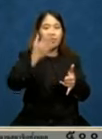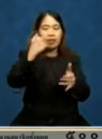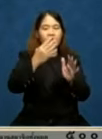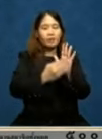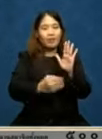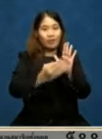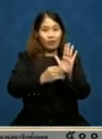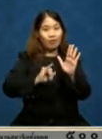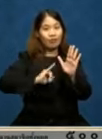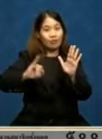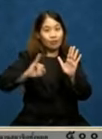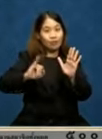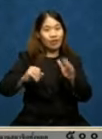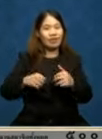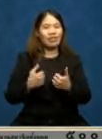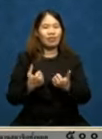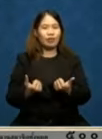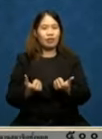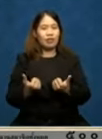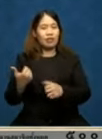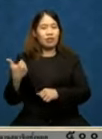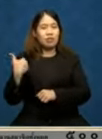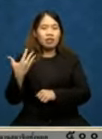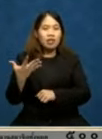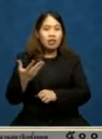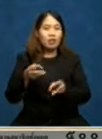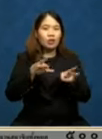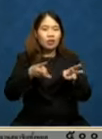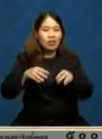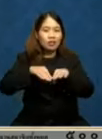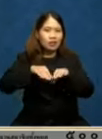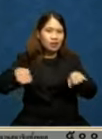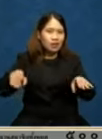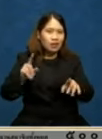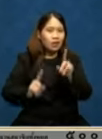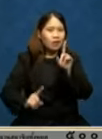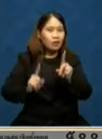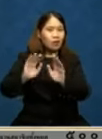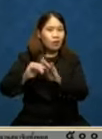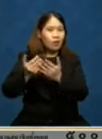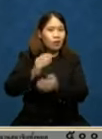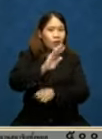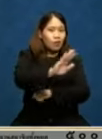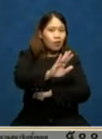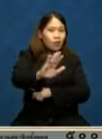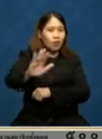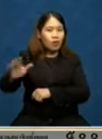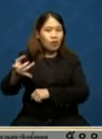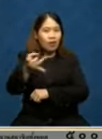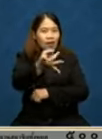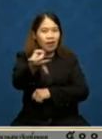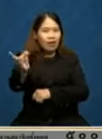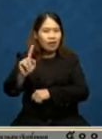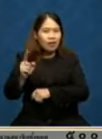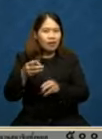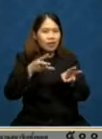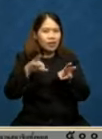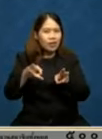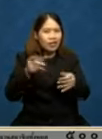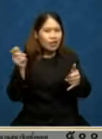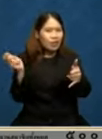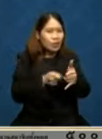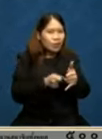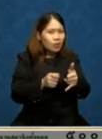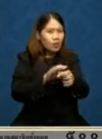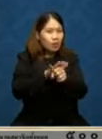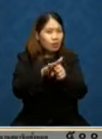มค่ะแต่ท่านประธานคะเราไม่เคยได้มีมาตรวัดหรือว่าเส้นแบ่งในแต่ละครอบครัวเลยค่ะว่าอะไรที่เป็นการสั่งสอนตามสมคว